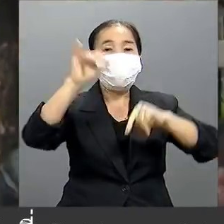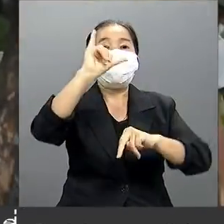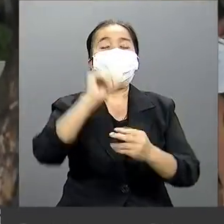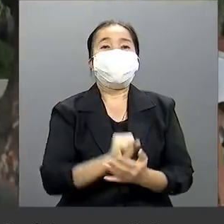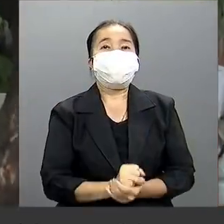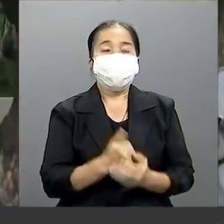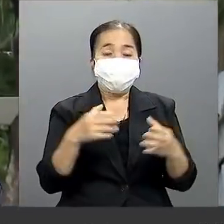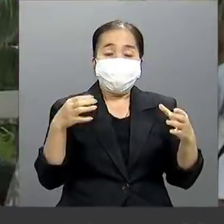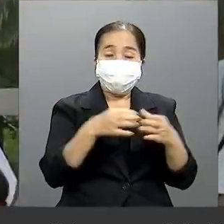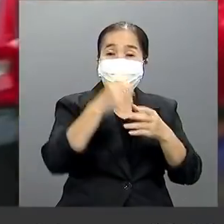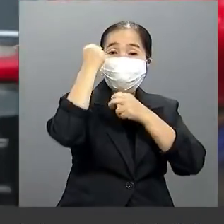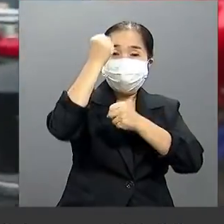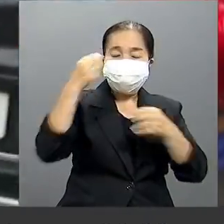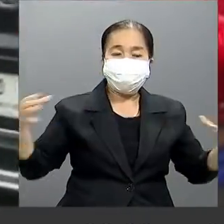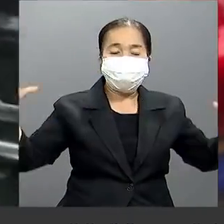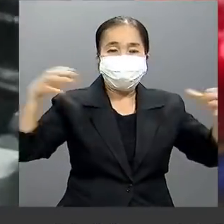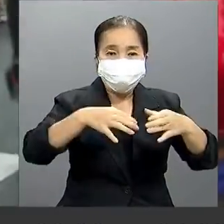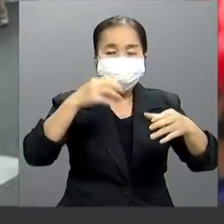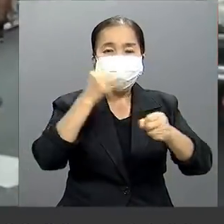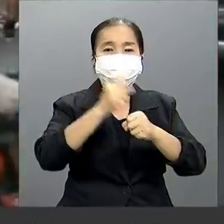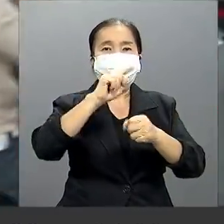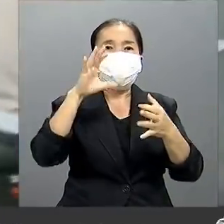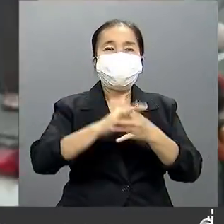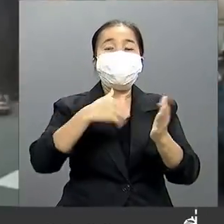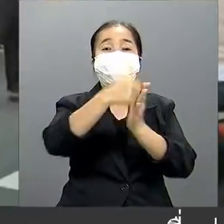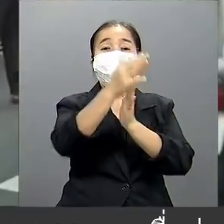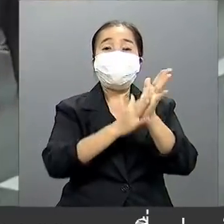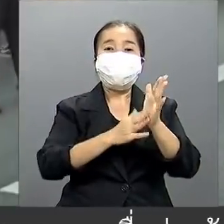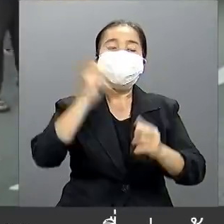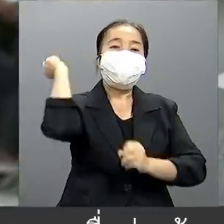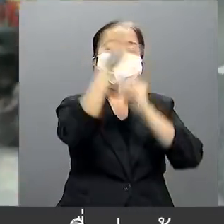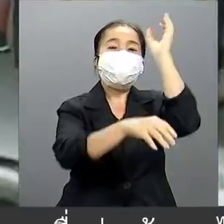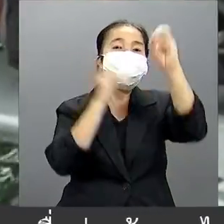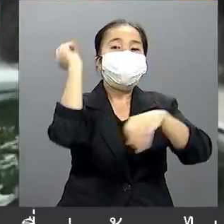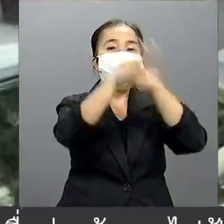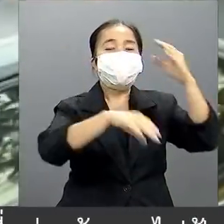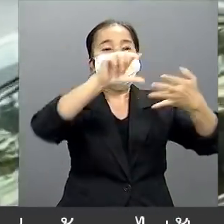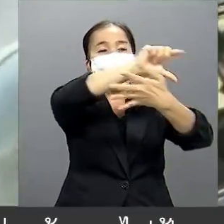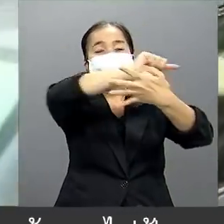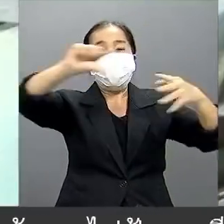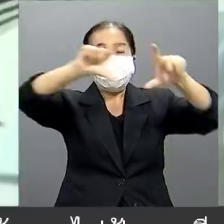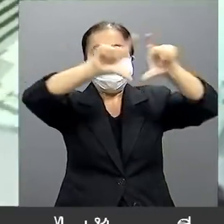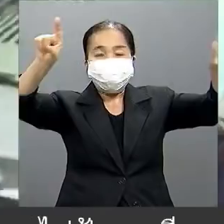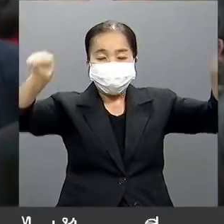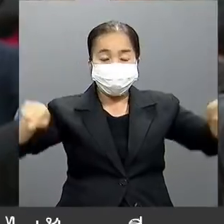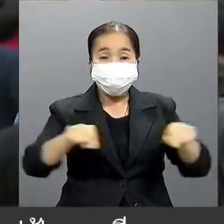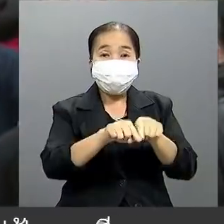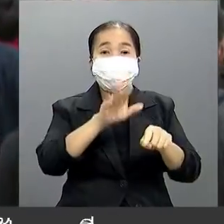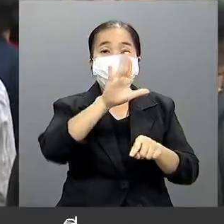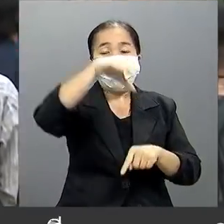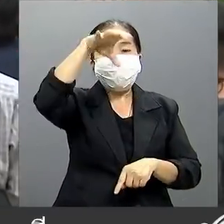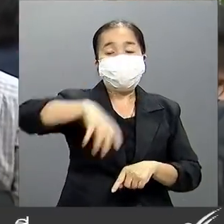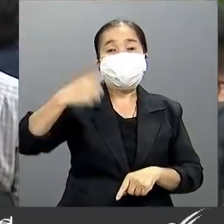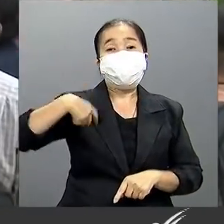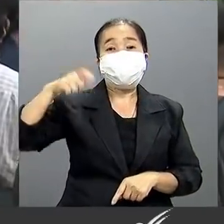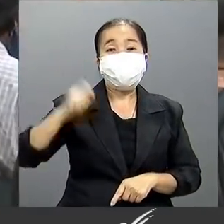ได้ร่วมกันทำกิจกรรมสาดสีใส่ที่บริเวณป้ายของศาลอาญาจนได้รับความเสียหายนั้นก็อาจจะเข้าข่าย